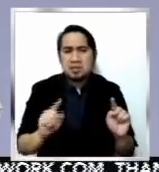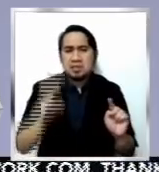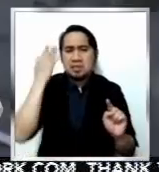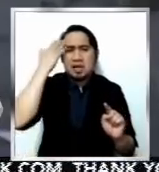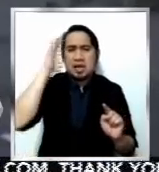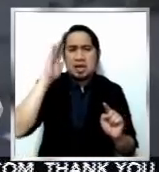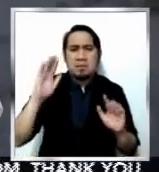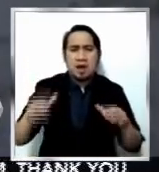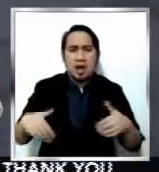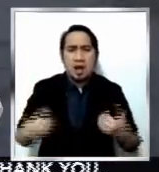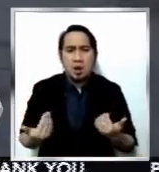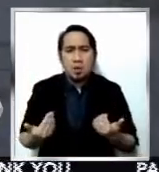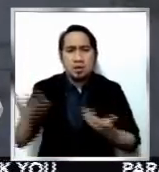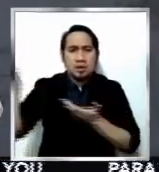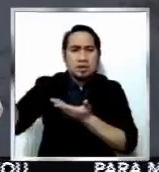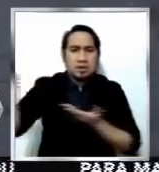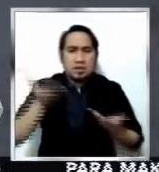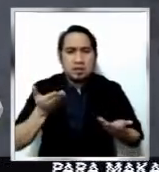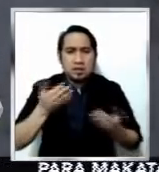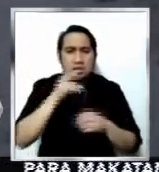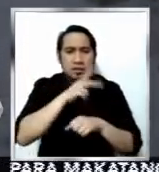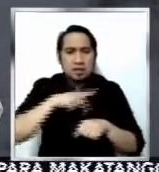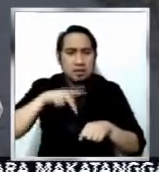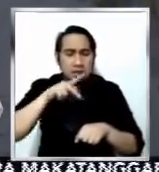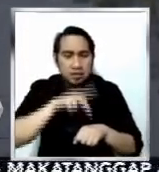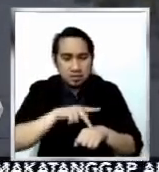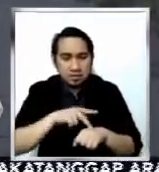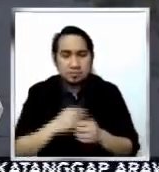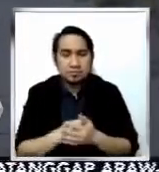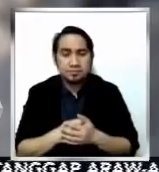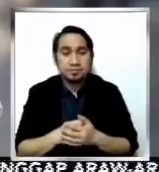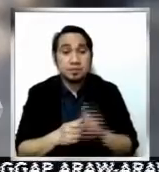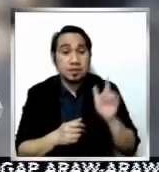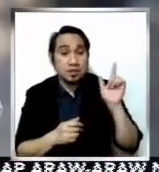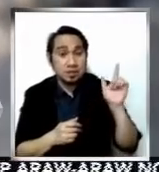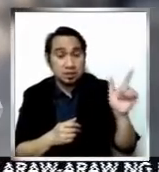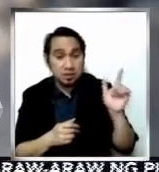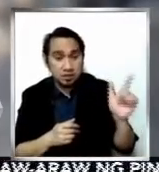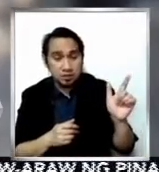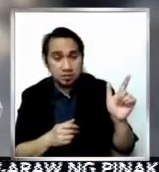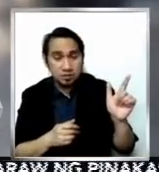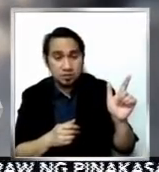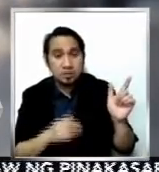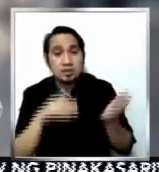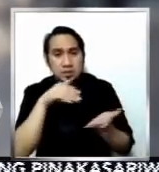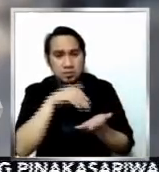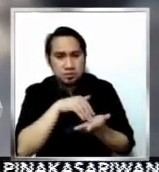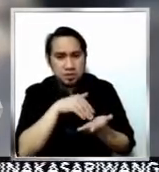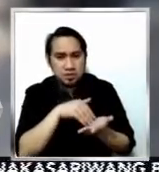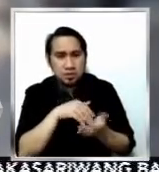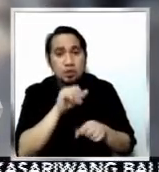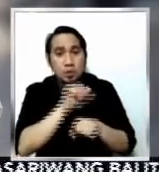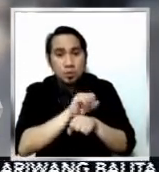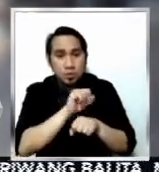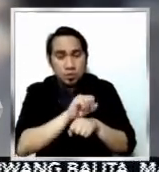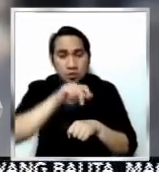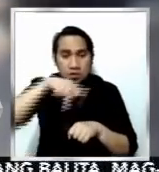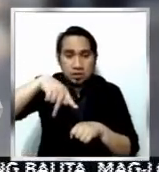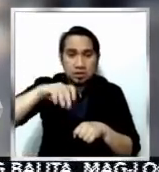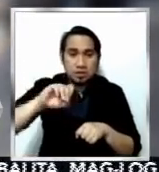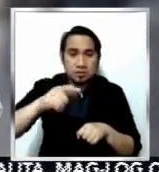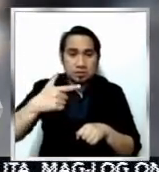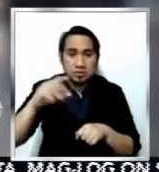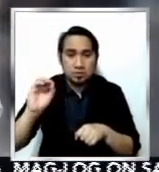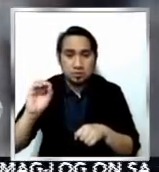sa bansa. Sa bilang na yan, 20,000 ang mga POGO workers. Kaya panawagan ni Xi sa gobyerno, payagan at huwag